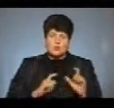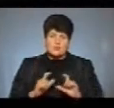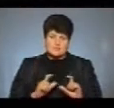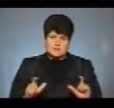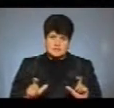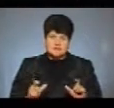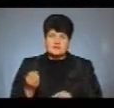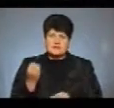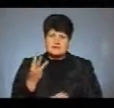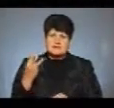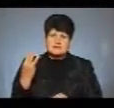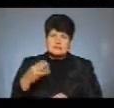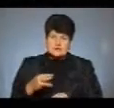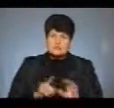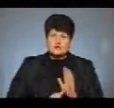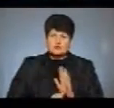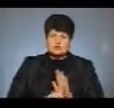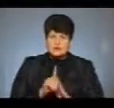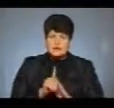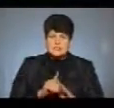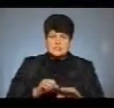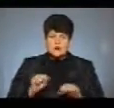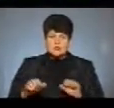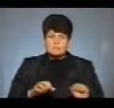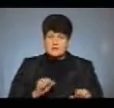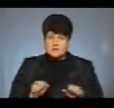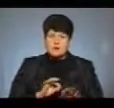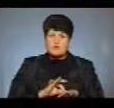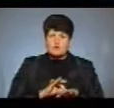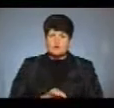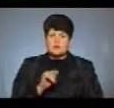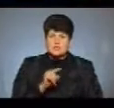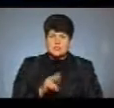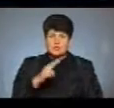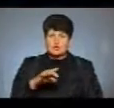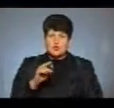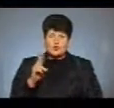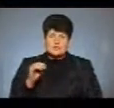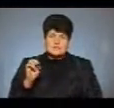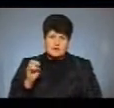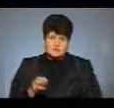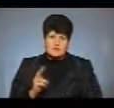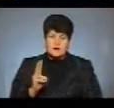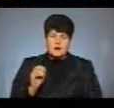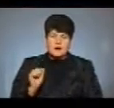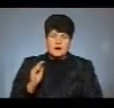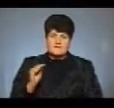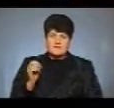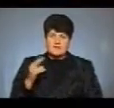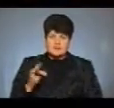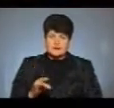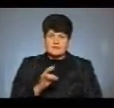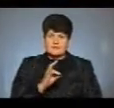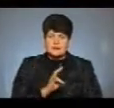О 13:30 розпочинається розминка. Проводить її доцент кафедри фізичної культури і спорту